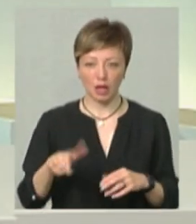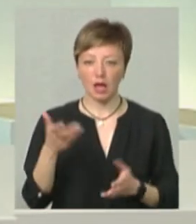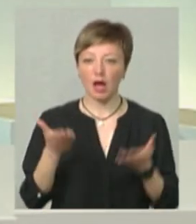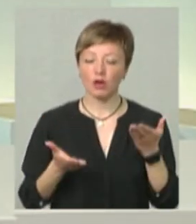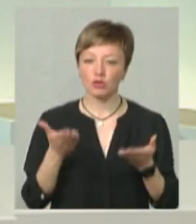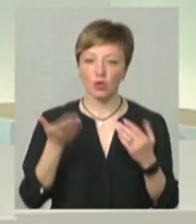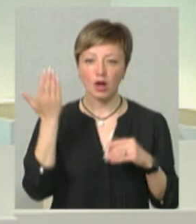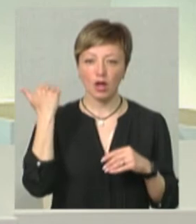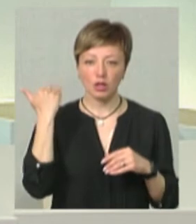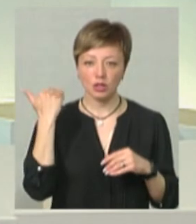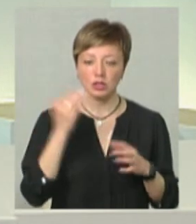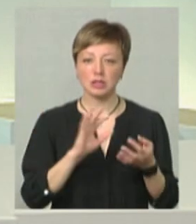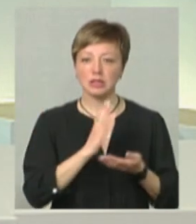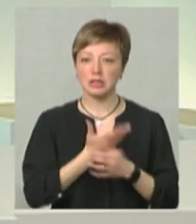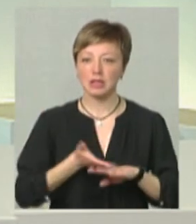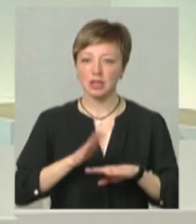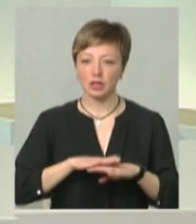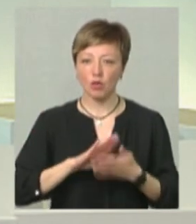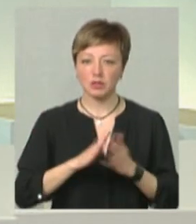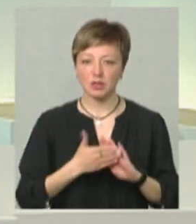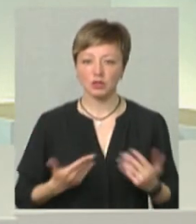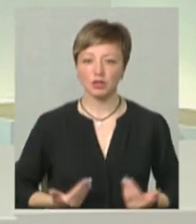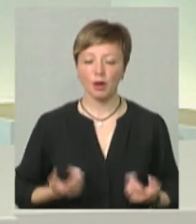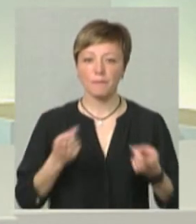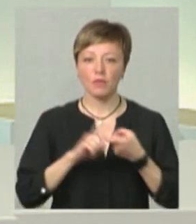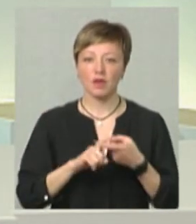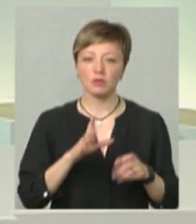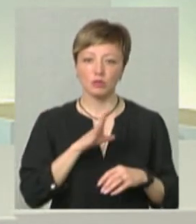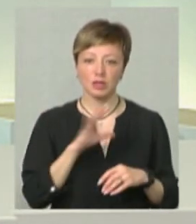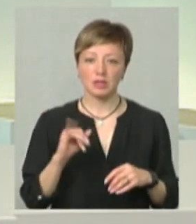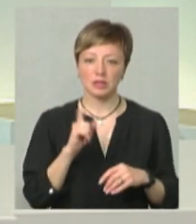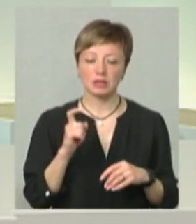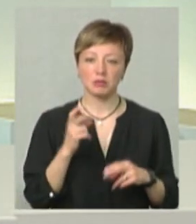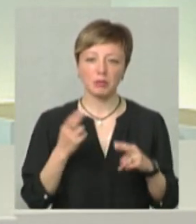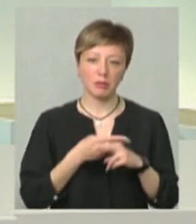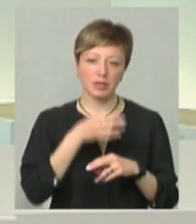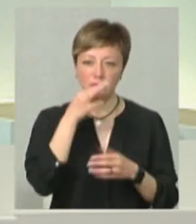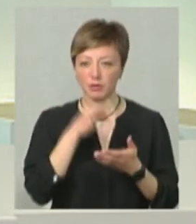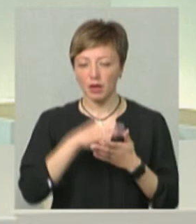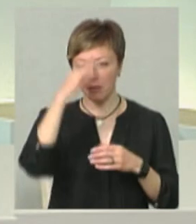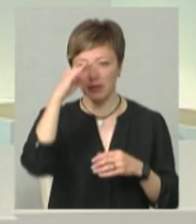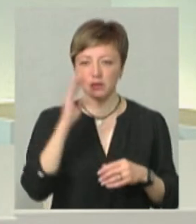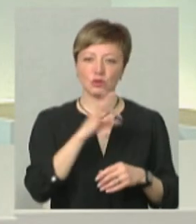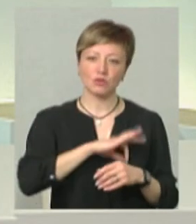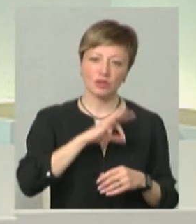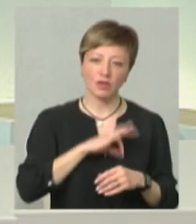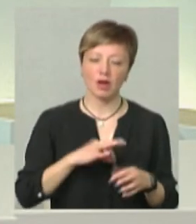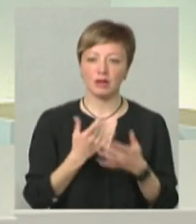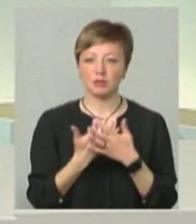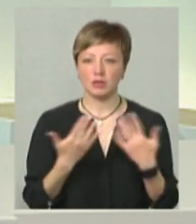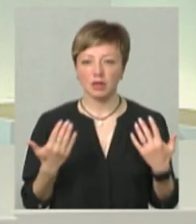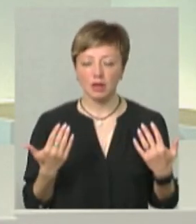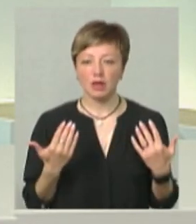Якщо раніше складні життєві обставини в основному були пов'язані там з безвідповідальним батьківством, зловживанням, ще з